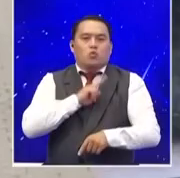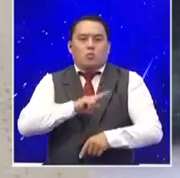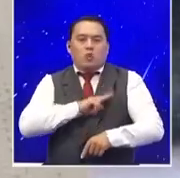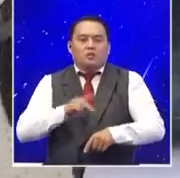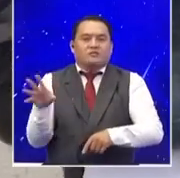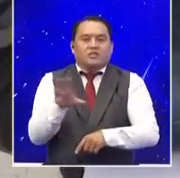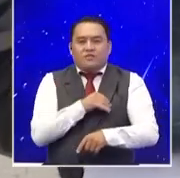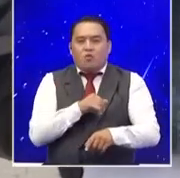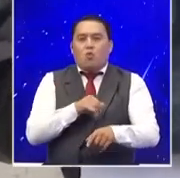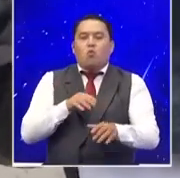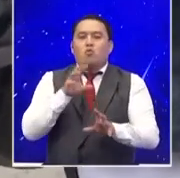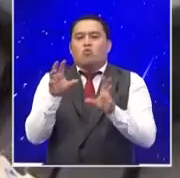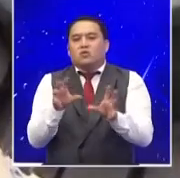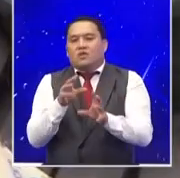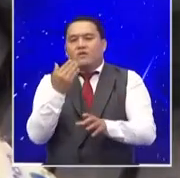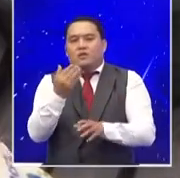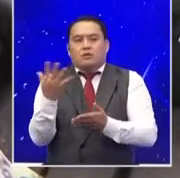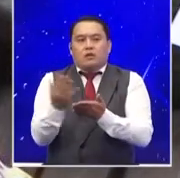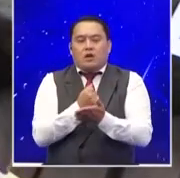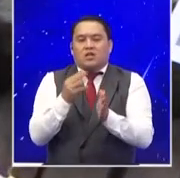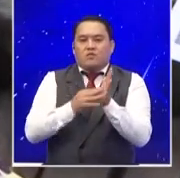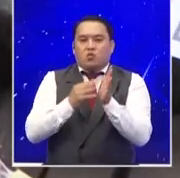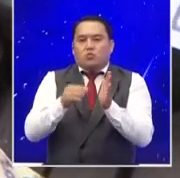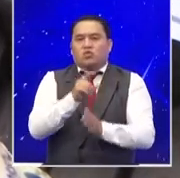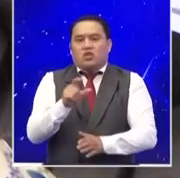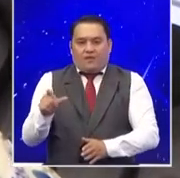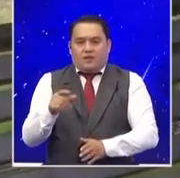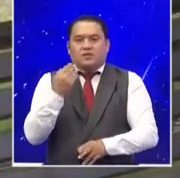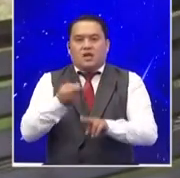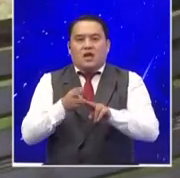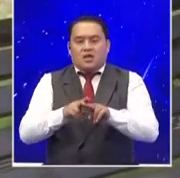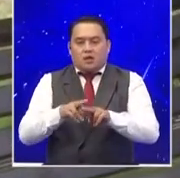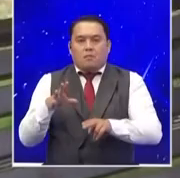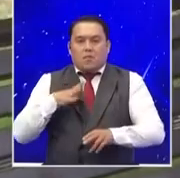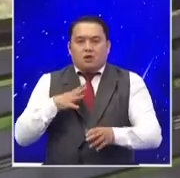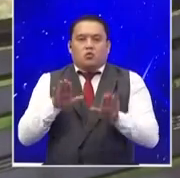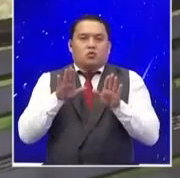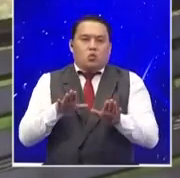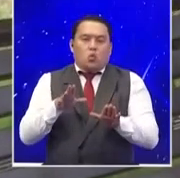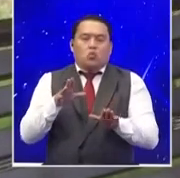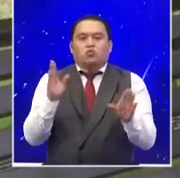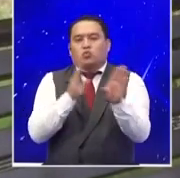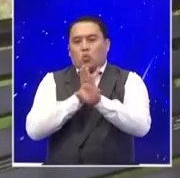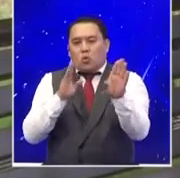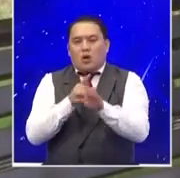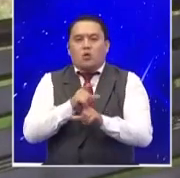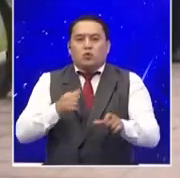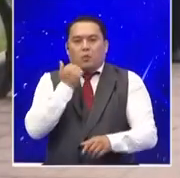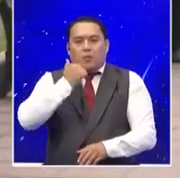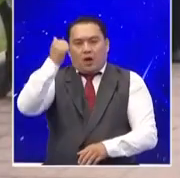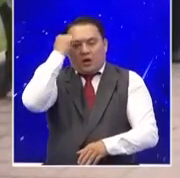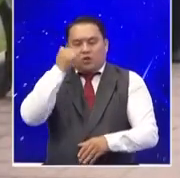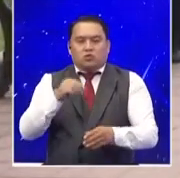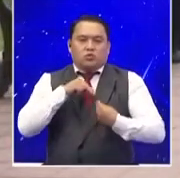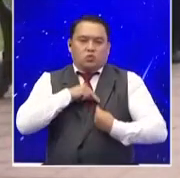Никиты Шведина, за 3 с лишним года найдены почти 90 человек. За этими цифрами стоят не только чьи-то судьбы, но и людская благодарность за